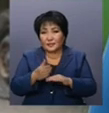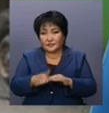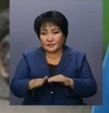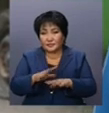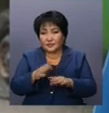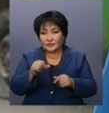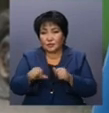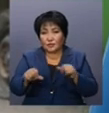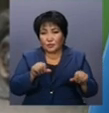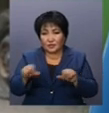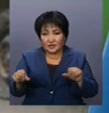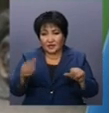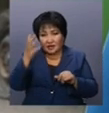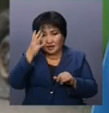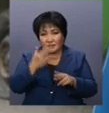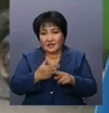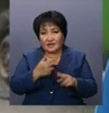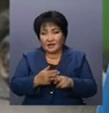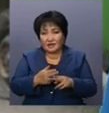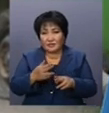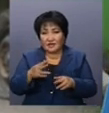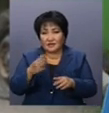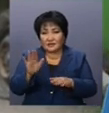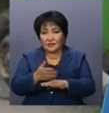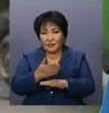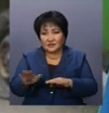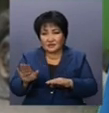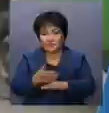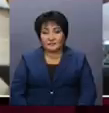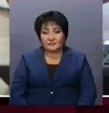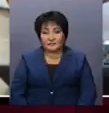металын бір бөлік алынады. Соның бәрі бөлшектеніп алынады.